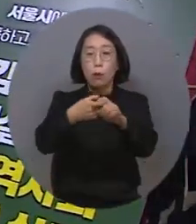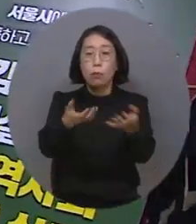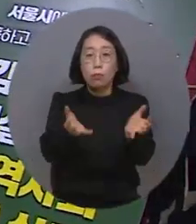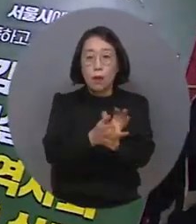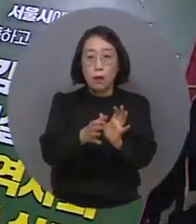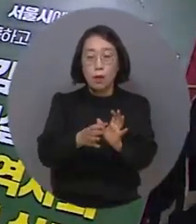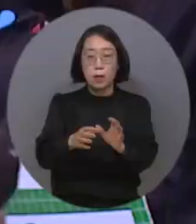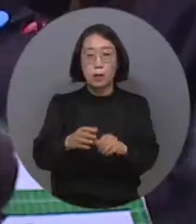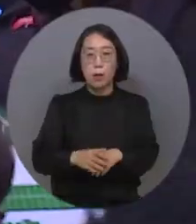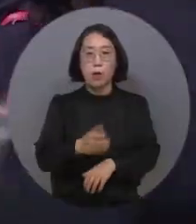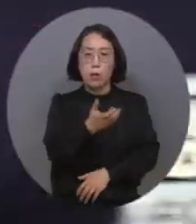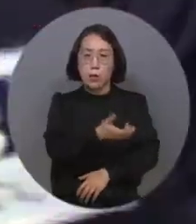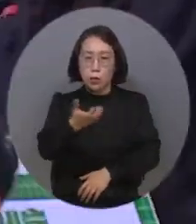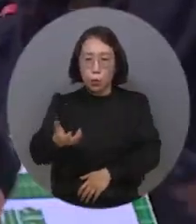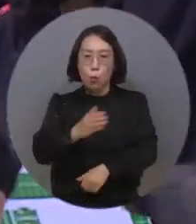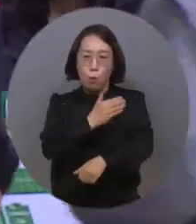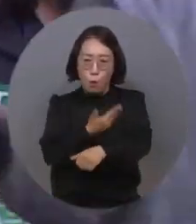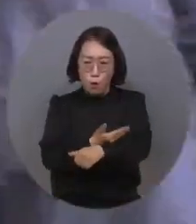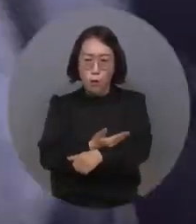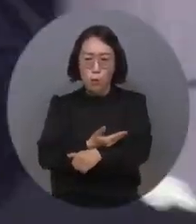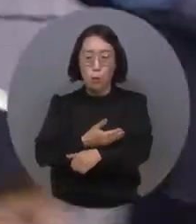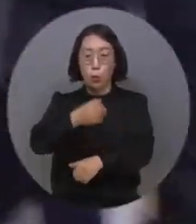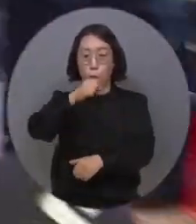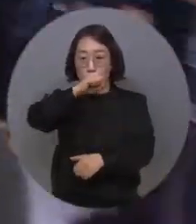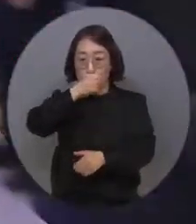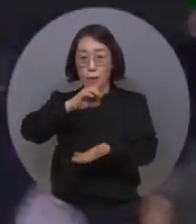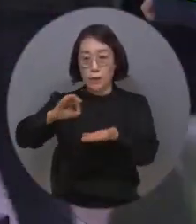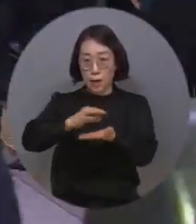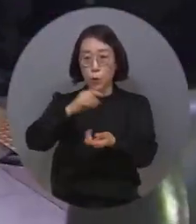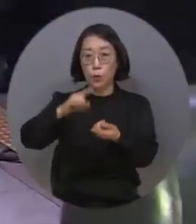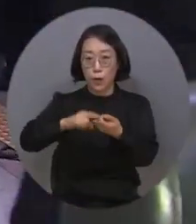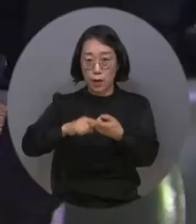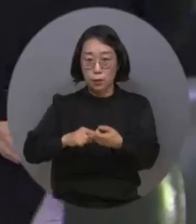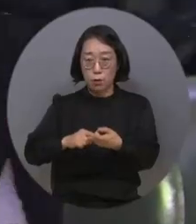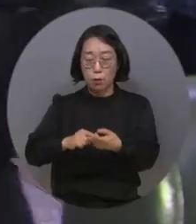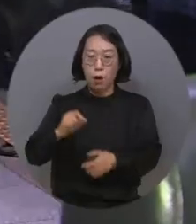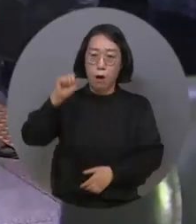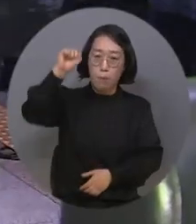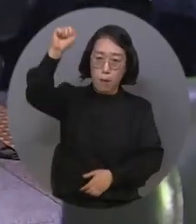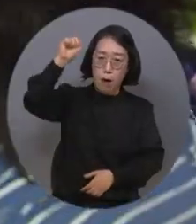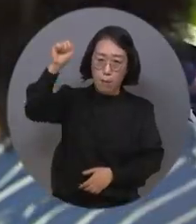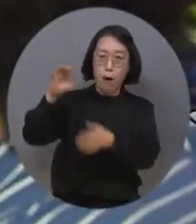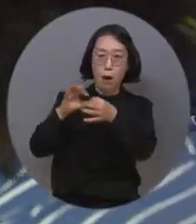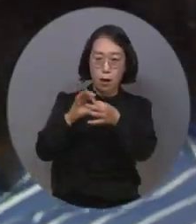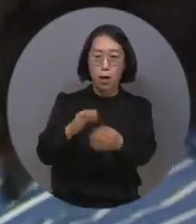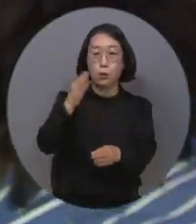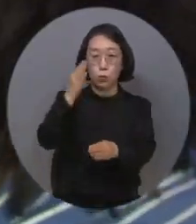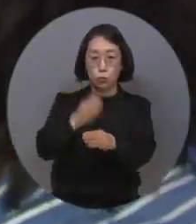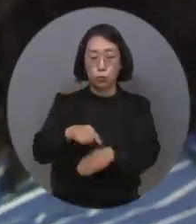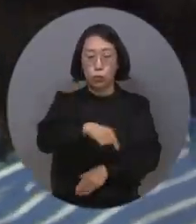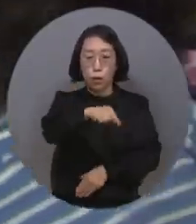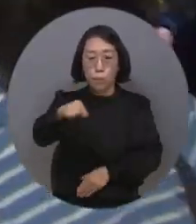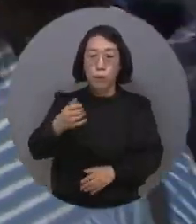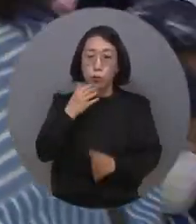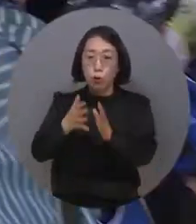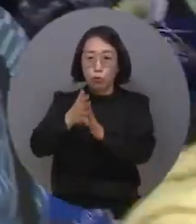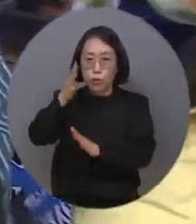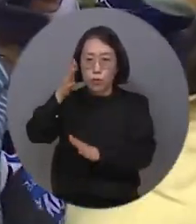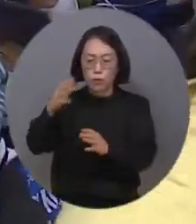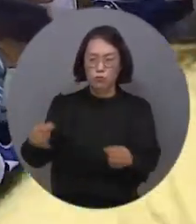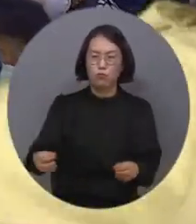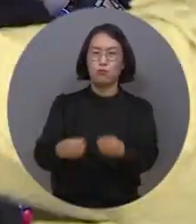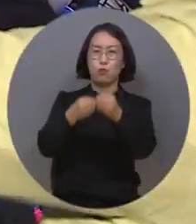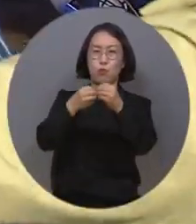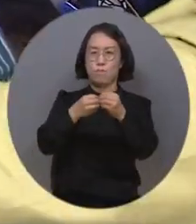보장, 장애인 권리 예산 반영을 주장하며 지하철 행동을 지속했습니다. 이로 인해 서울시와의 충돌이